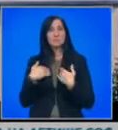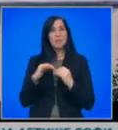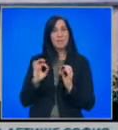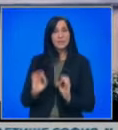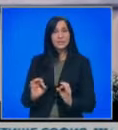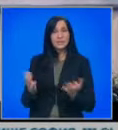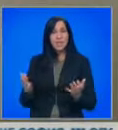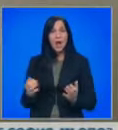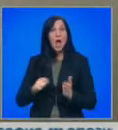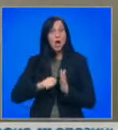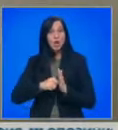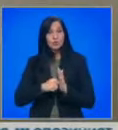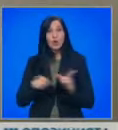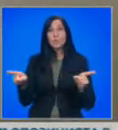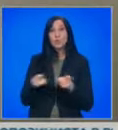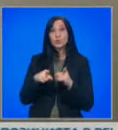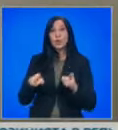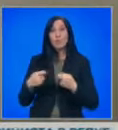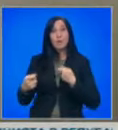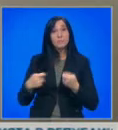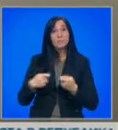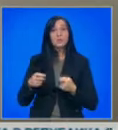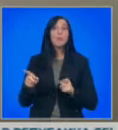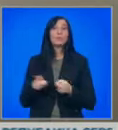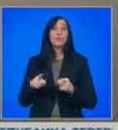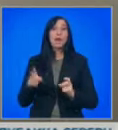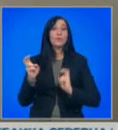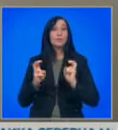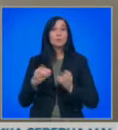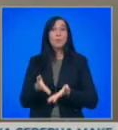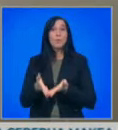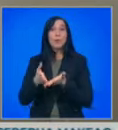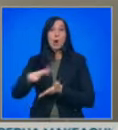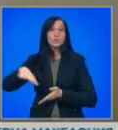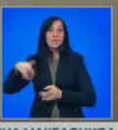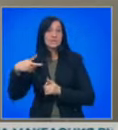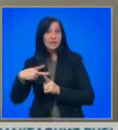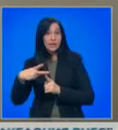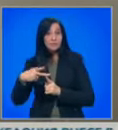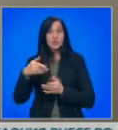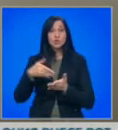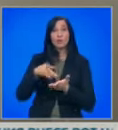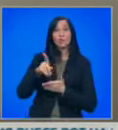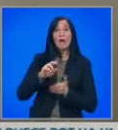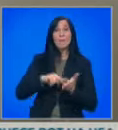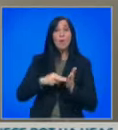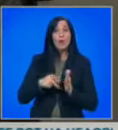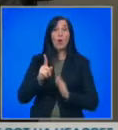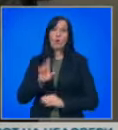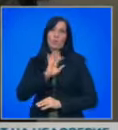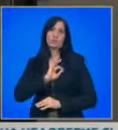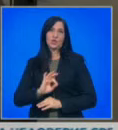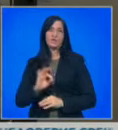наистина разковничето е музикалният бизнес, музикалната индустрия да помага на обществената телевизия, защото това е модела, който е